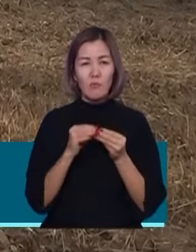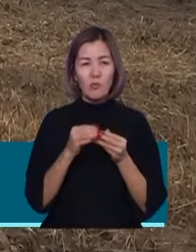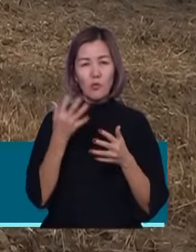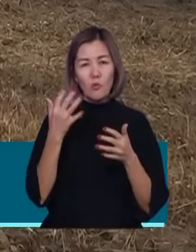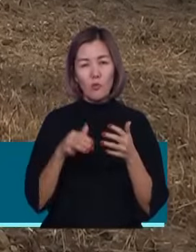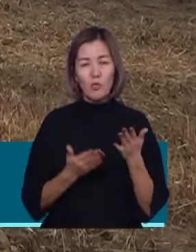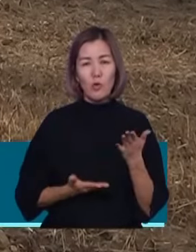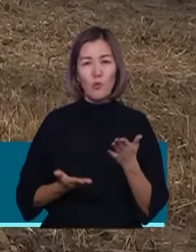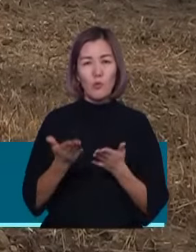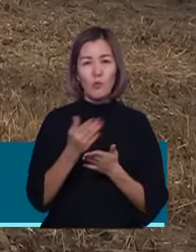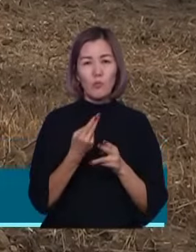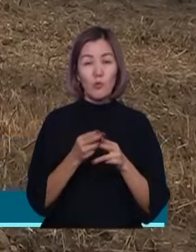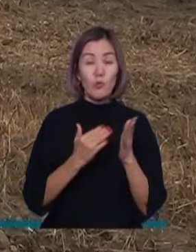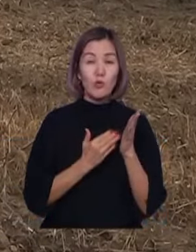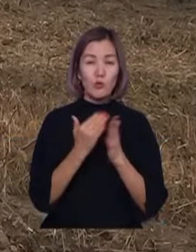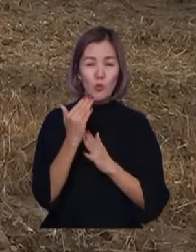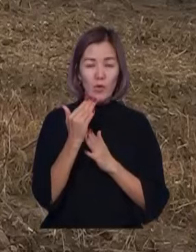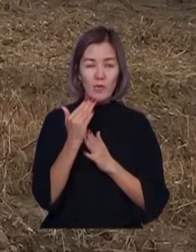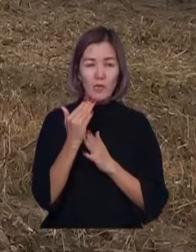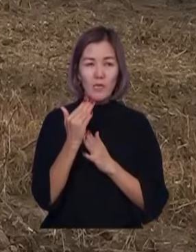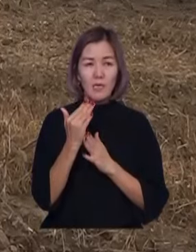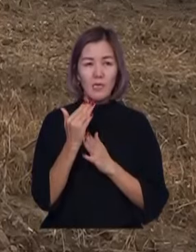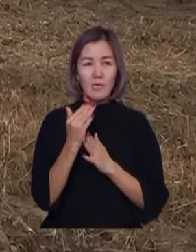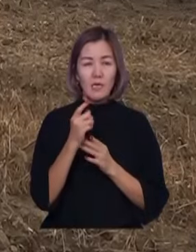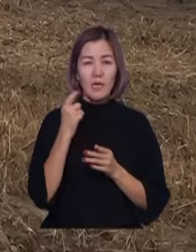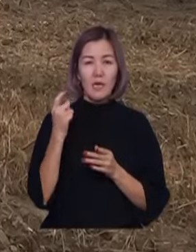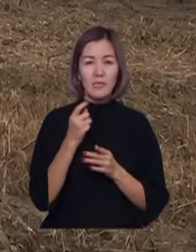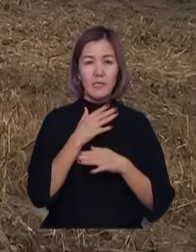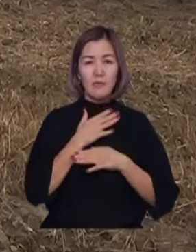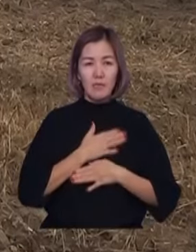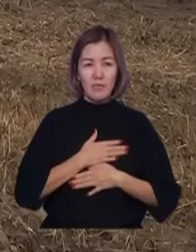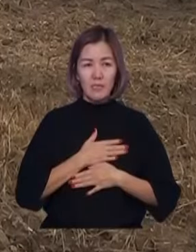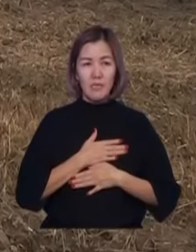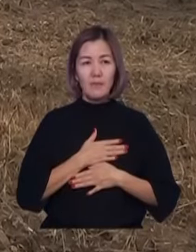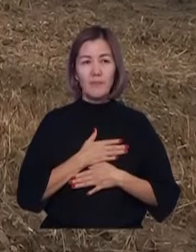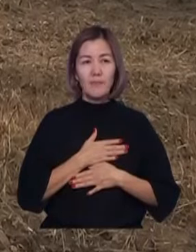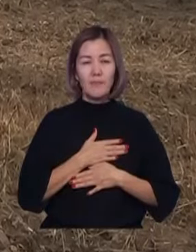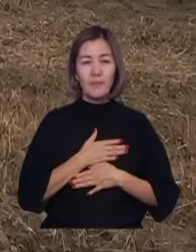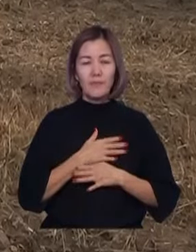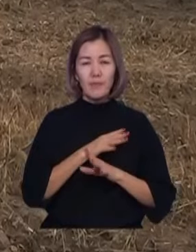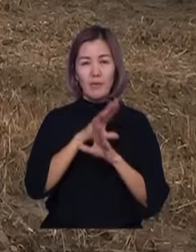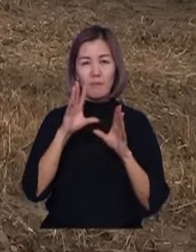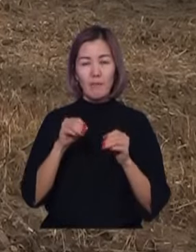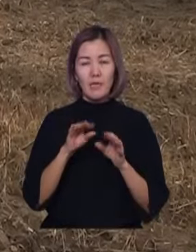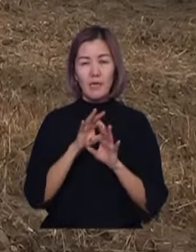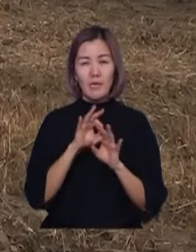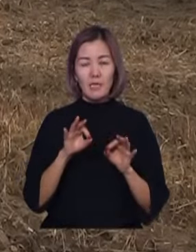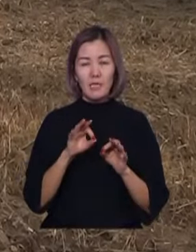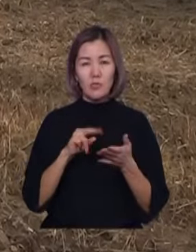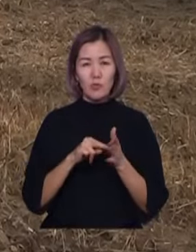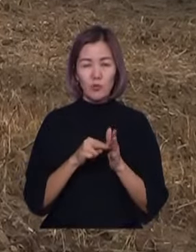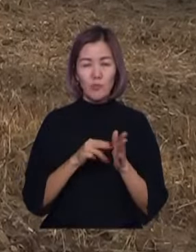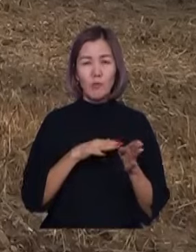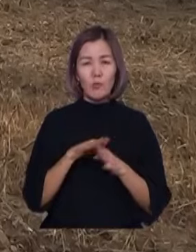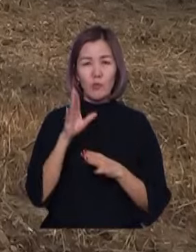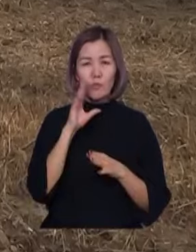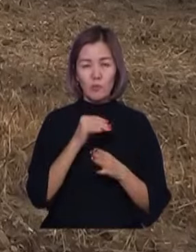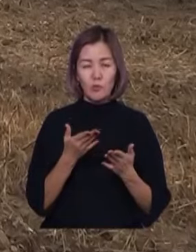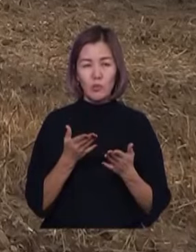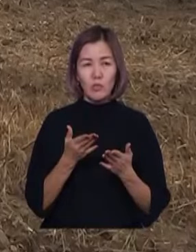орташа өнімділік өте жоғары. Шаруа қожалықтарымыз риза. Барлығы жақсы, жоспарға шығамыз деген